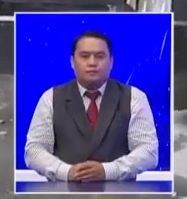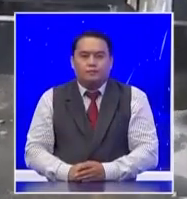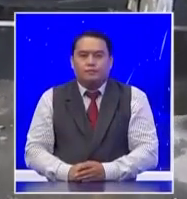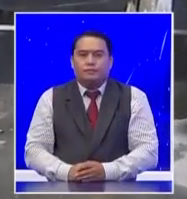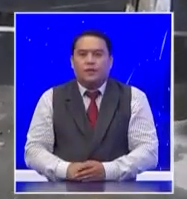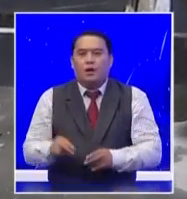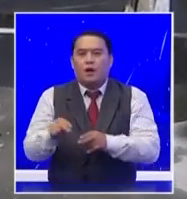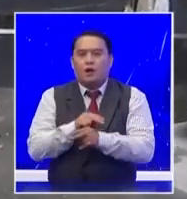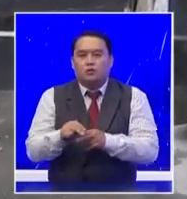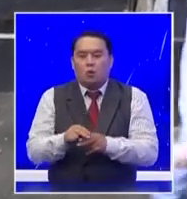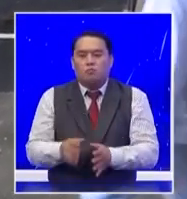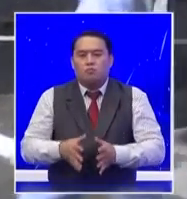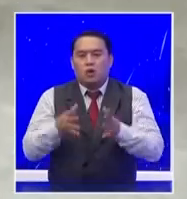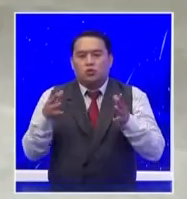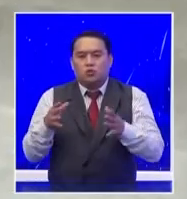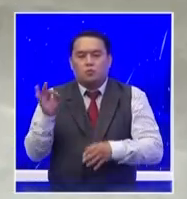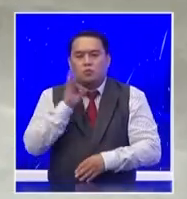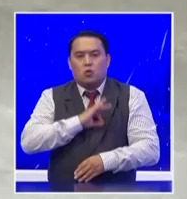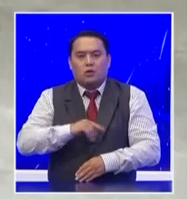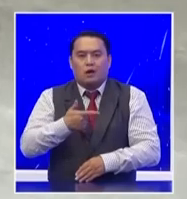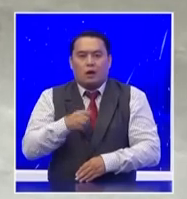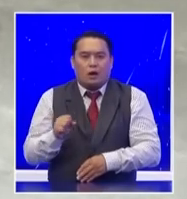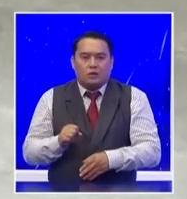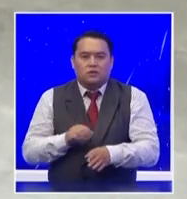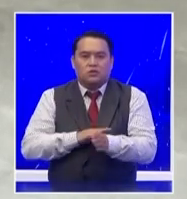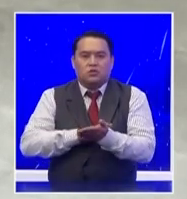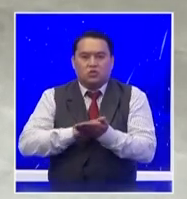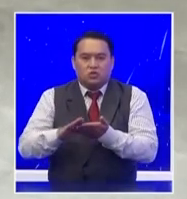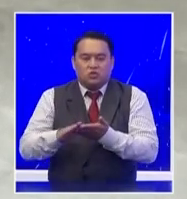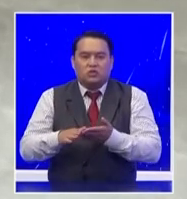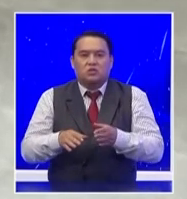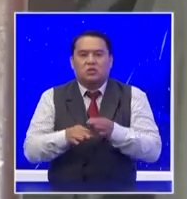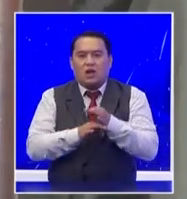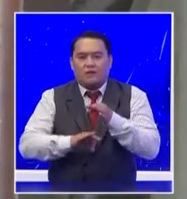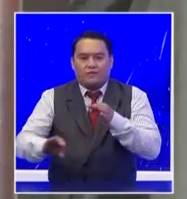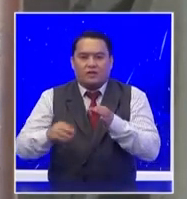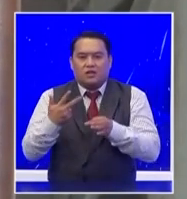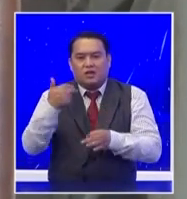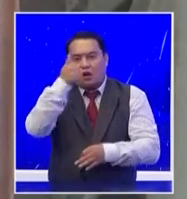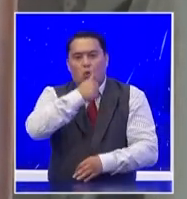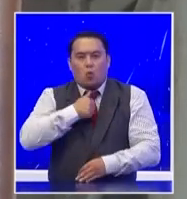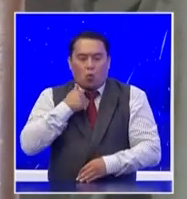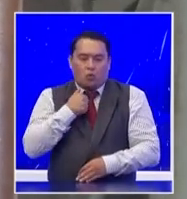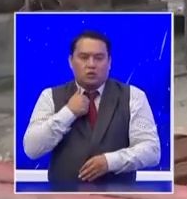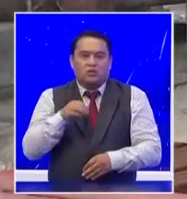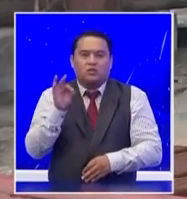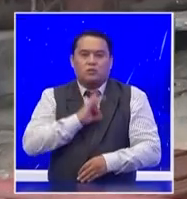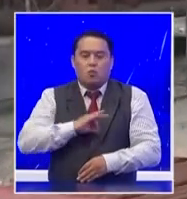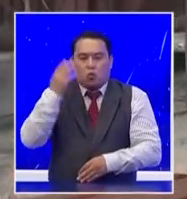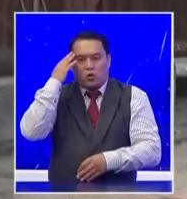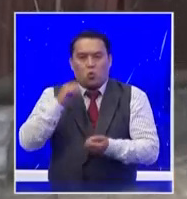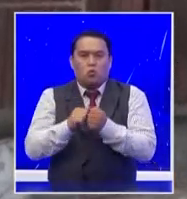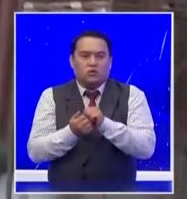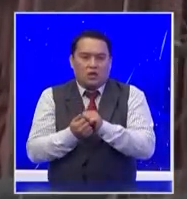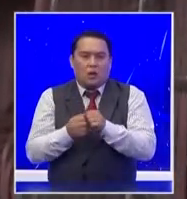дает еще один большой плюс. Использование газа не требует плановой прочистки системы отопительных котлов раз в 3 года, как это делается при использовании угля и